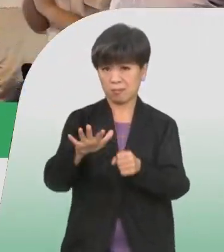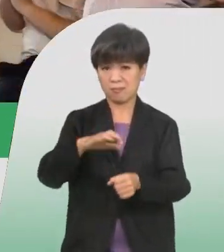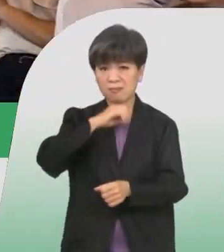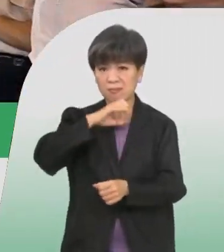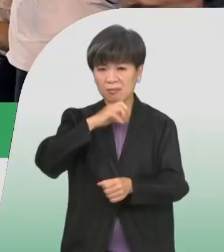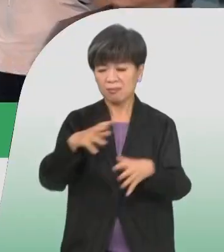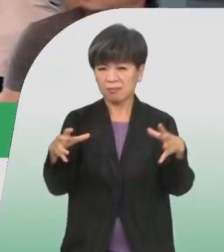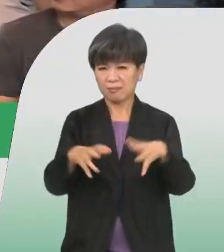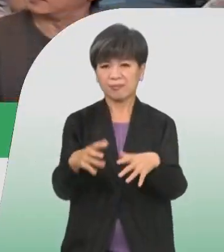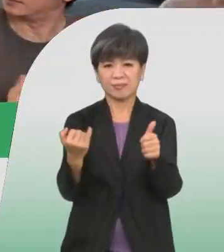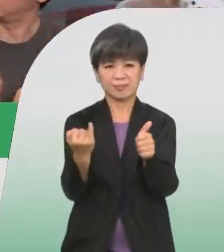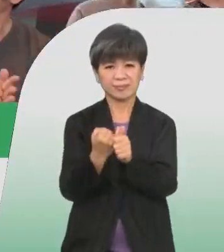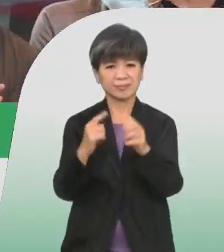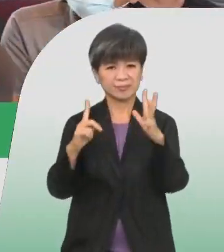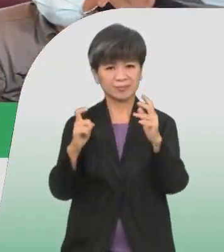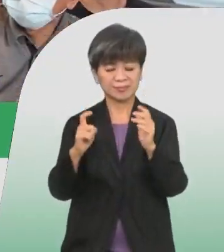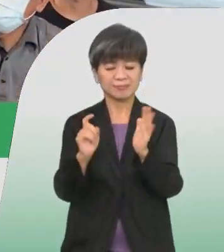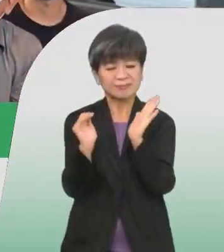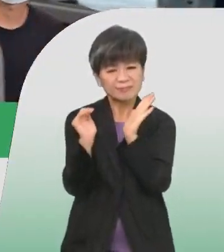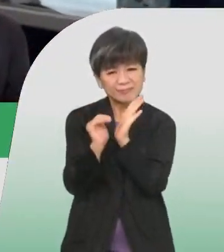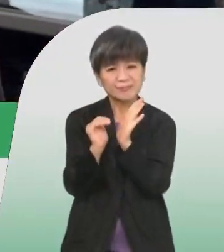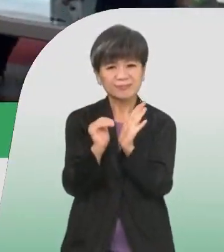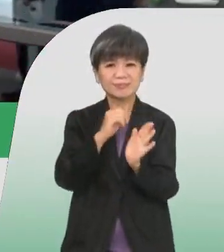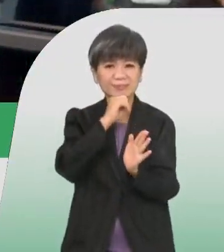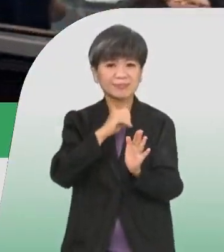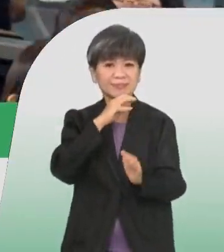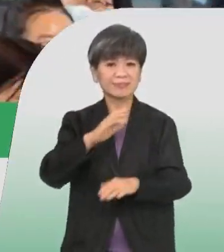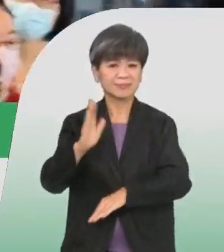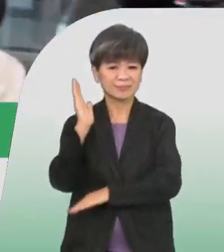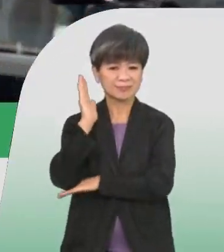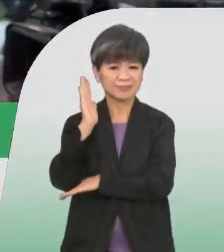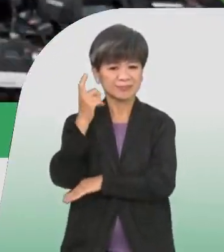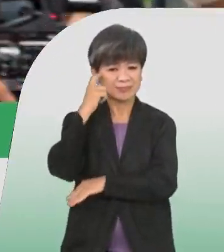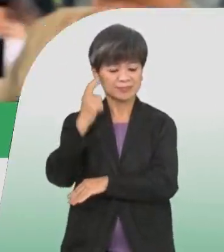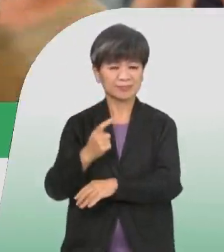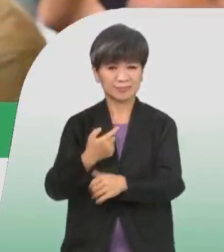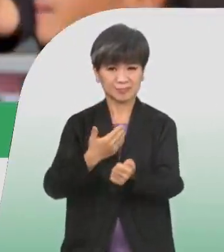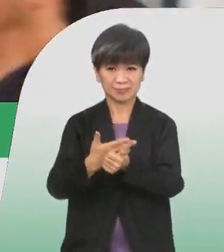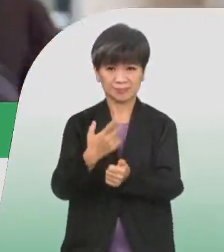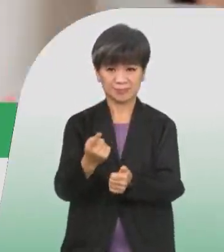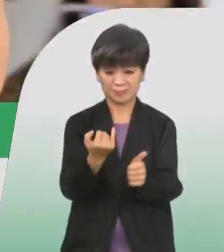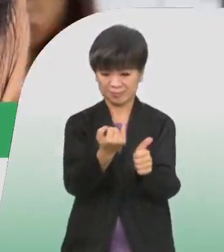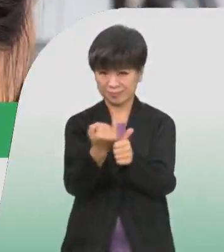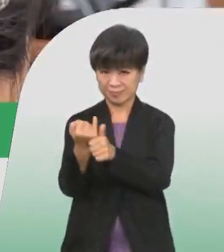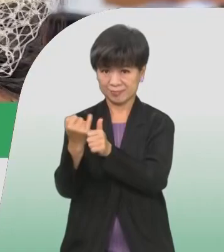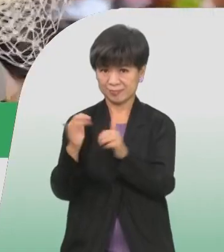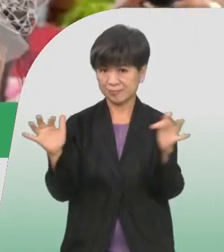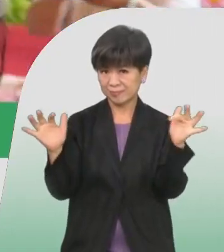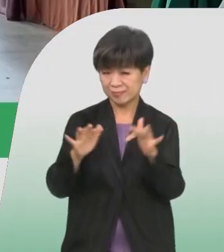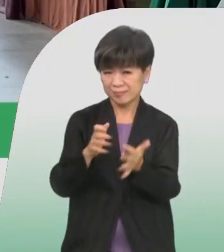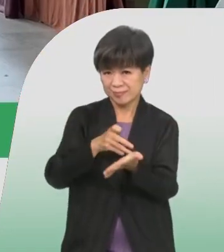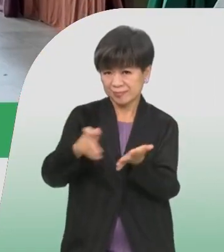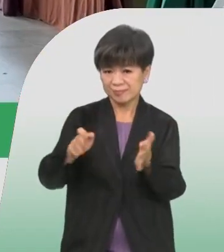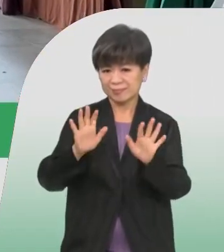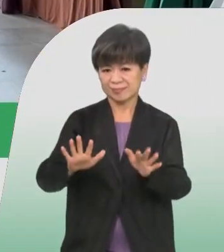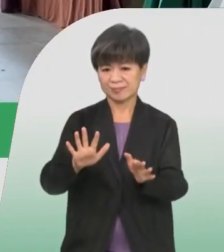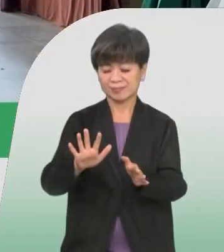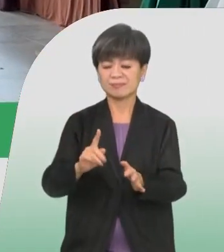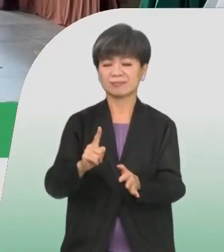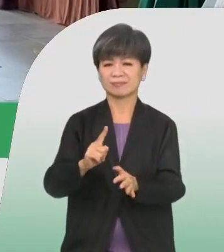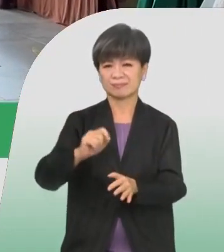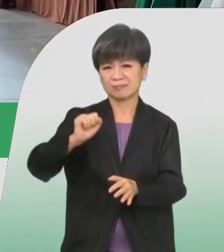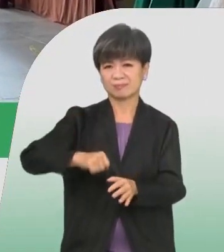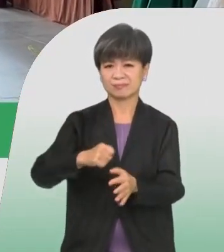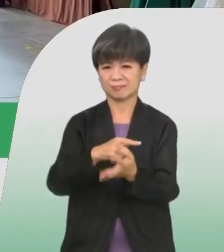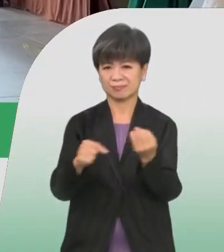团婚礼将会浪漫登场。屏东县政府为了到本韩国多个新人做的参加，今年树立的名额提